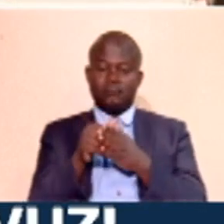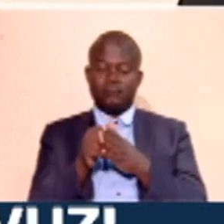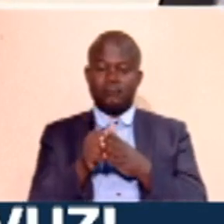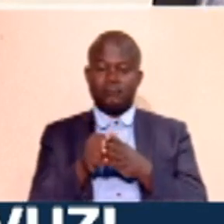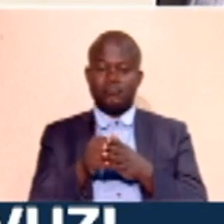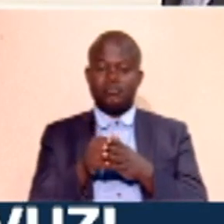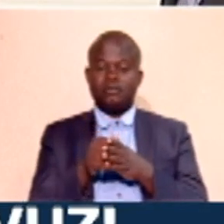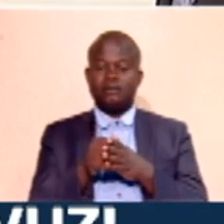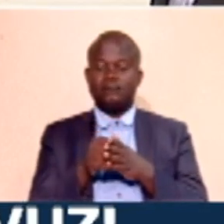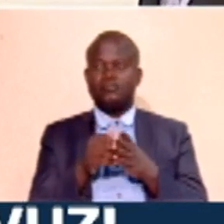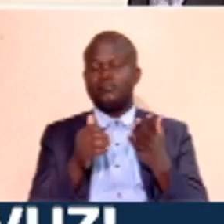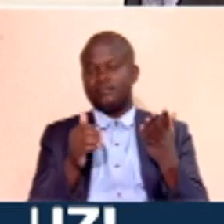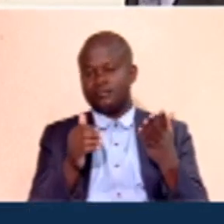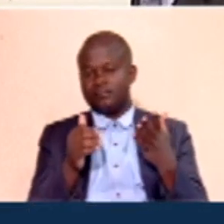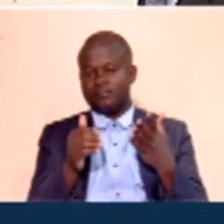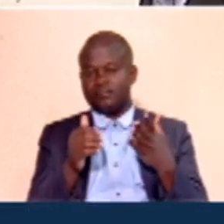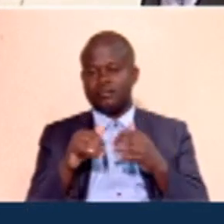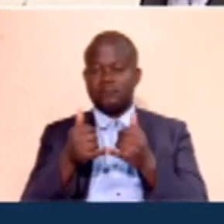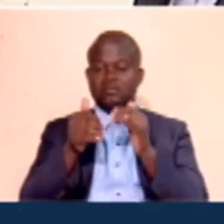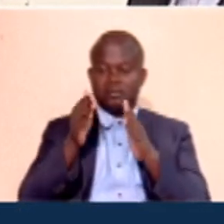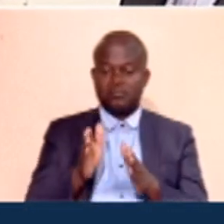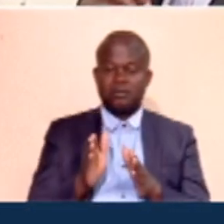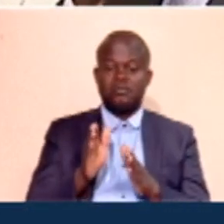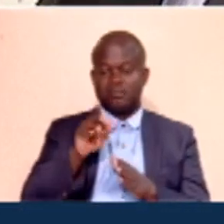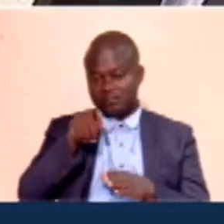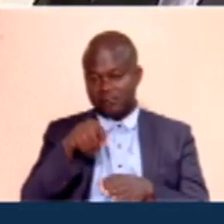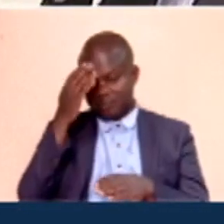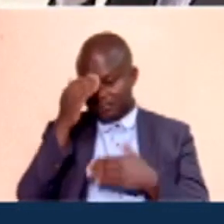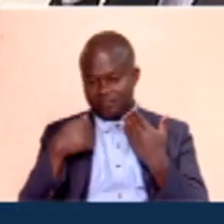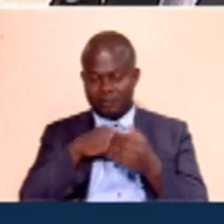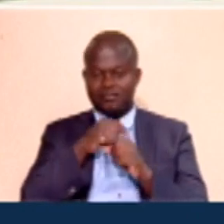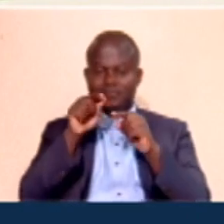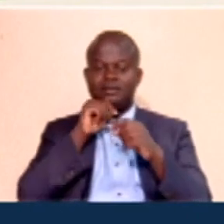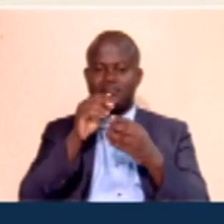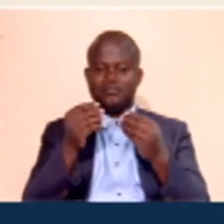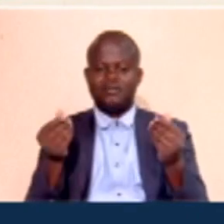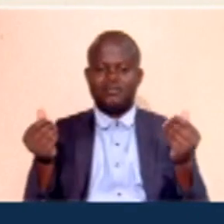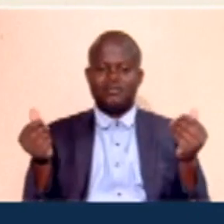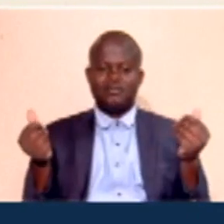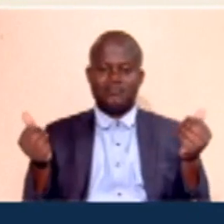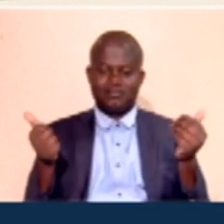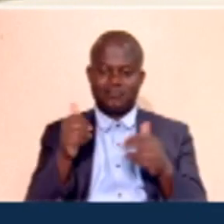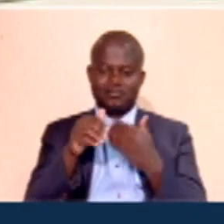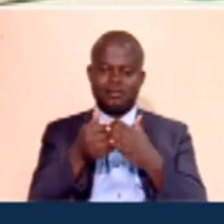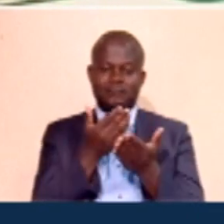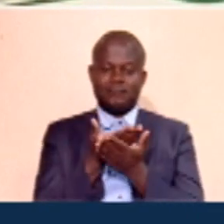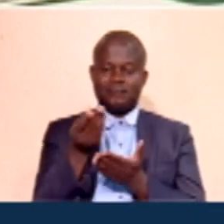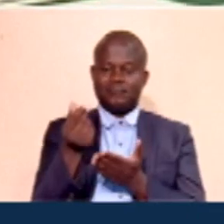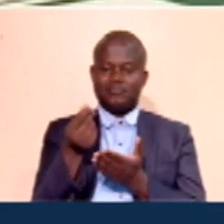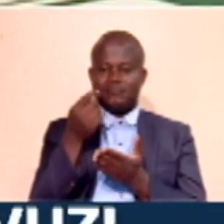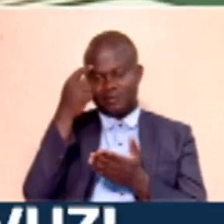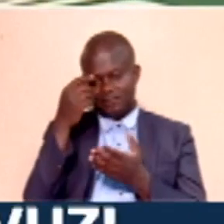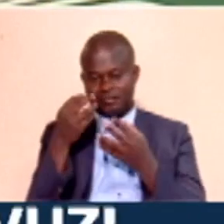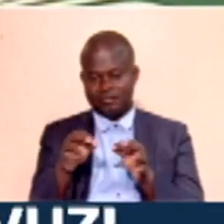kwikinisha ngo uburemba, birangiye mbona ari ukubeshya, kuko narabaganye ntibyakemuka. Bangiza abantu nyine babaka amafaranga y'ubuntu.